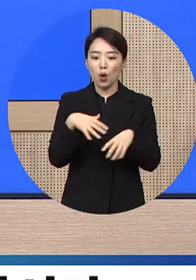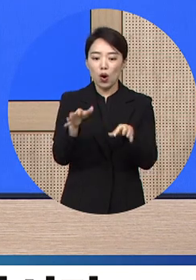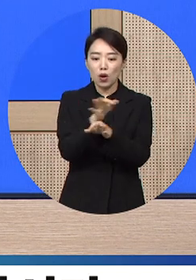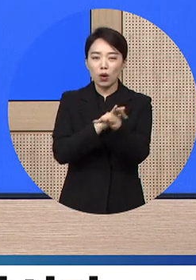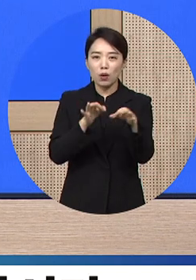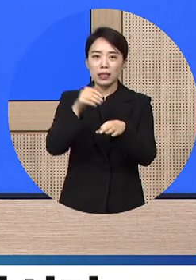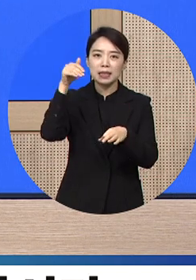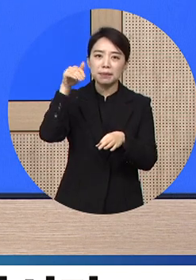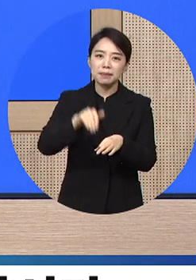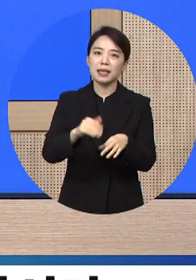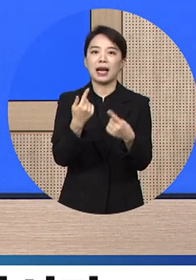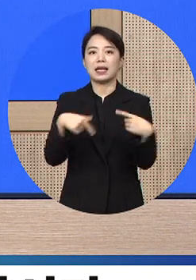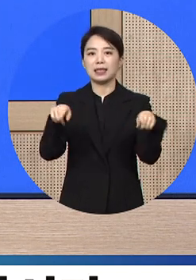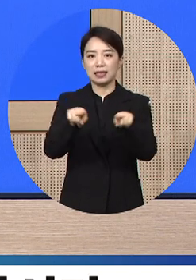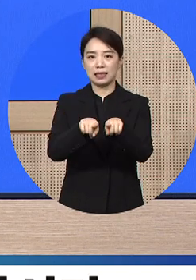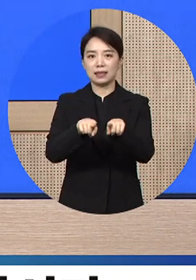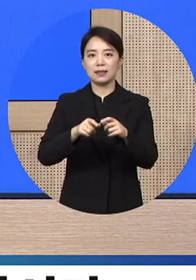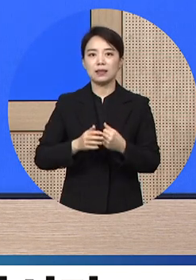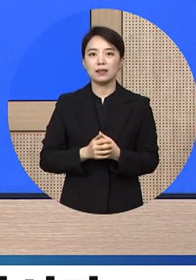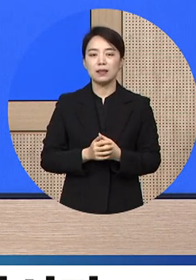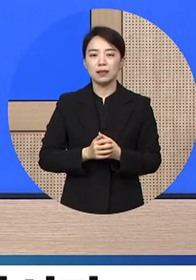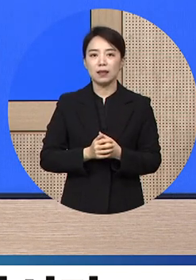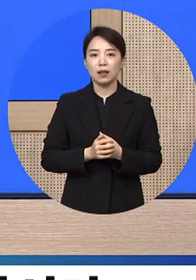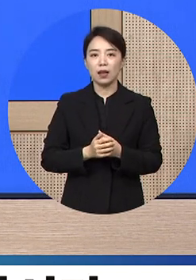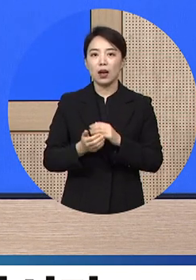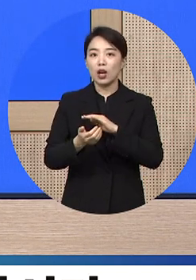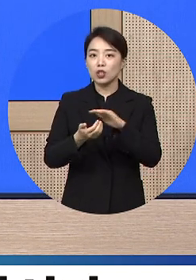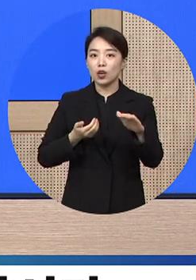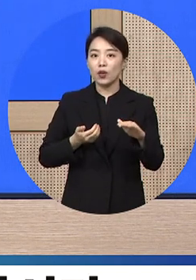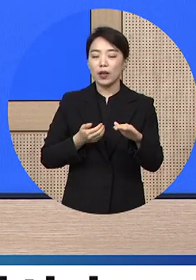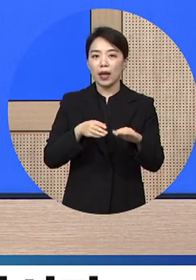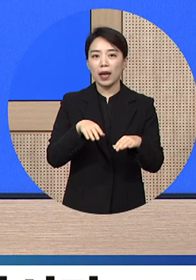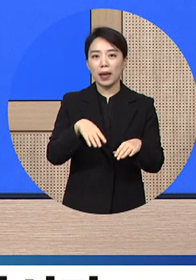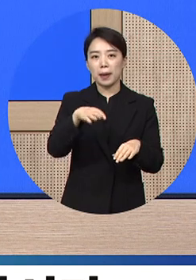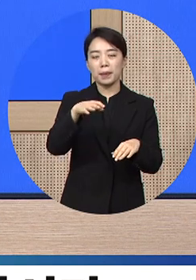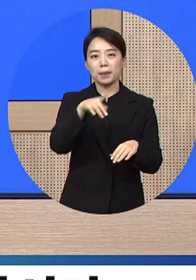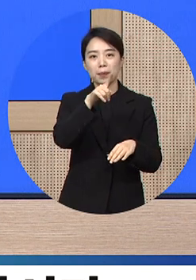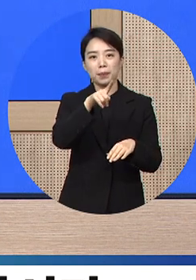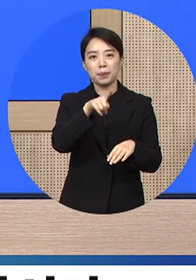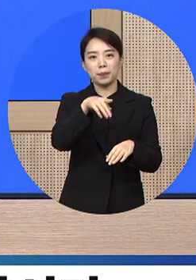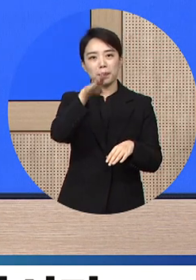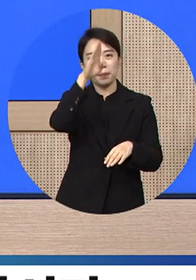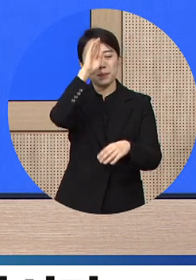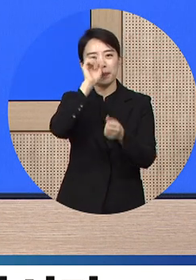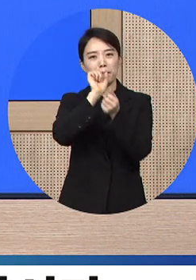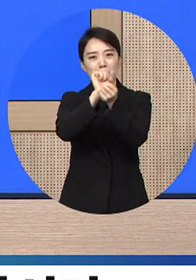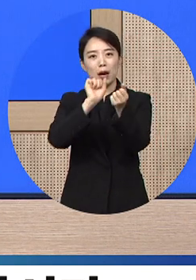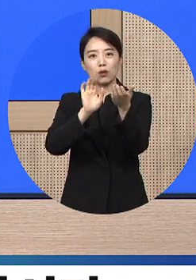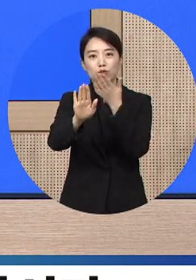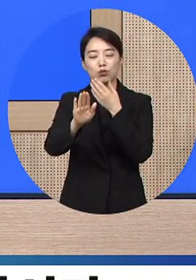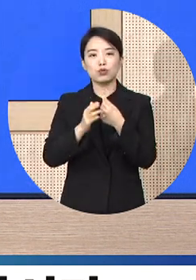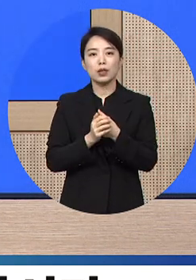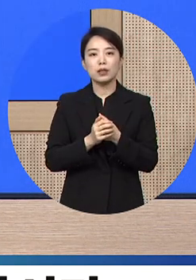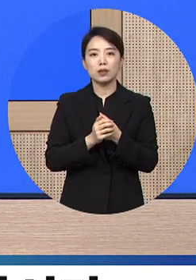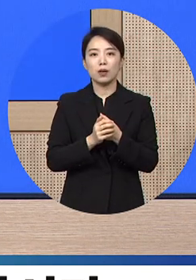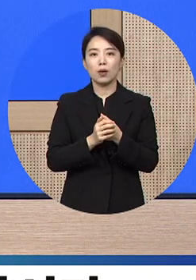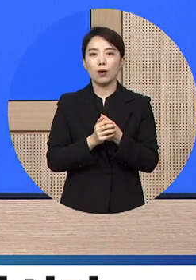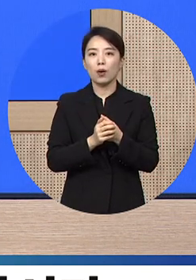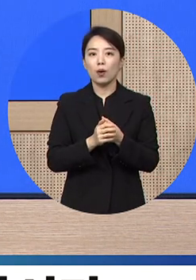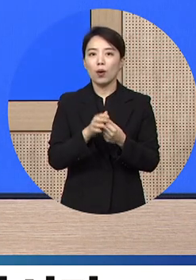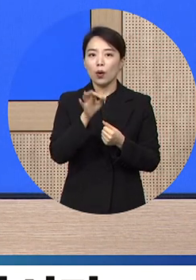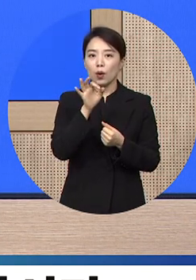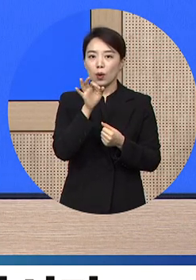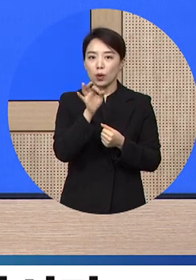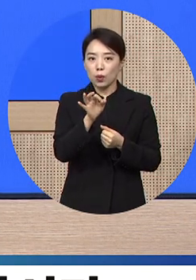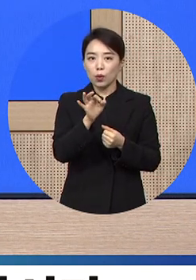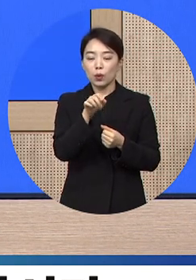같이 왔기 때문에 또 그런데다가 저런 뭐 팬데믹 등으로 전 세계가 통화량을 거의 뭐